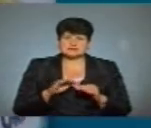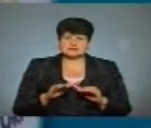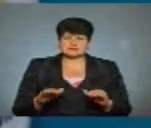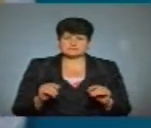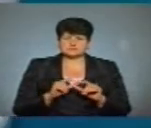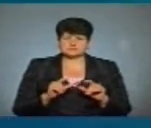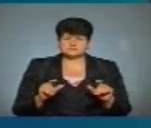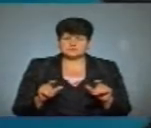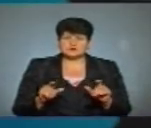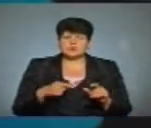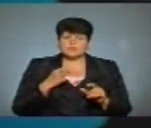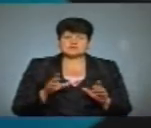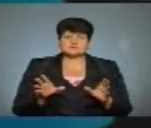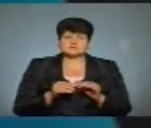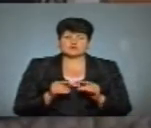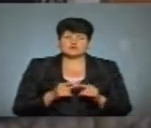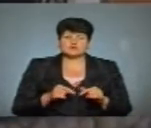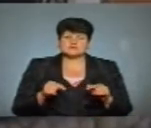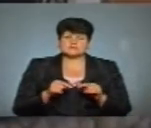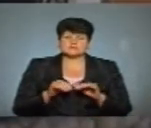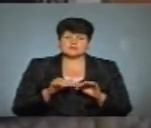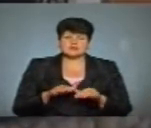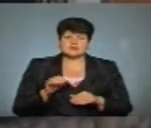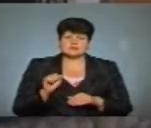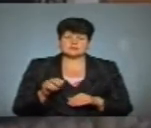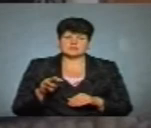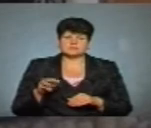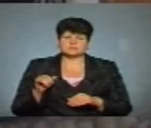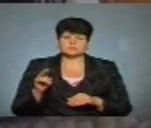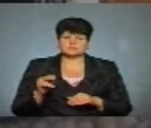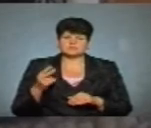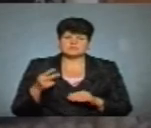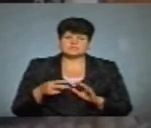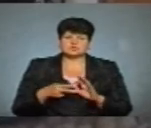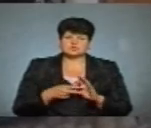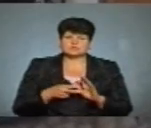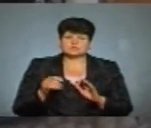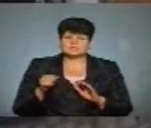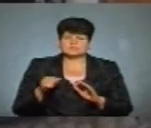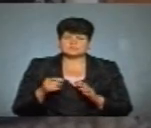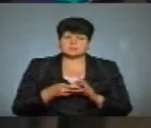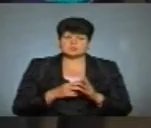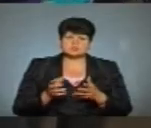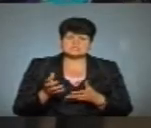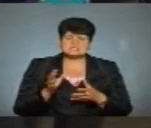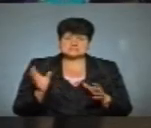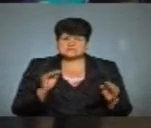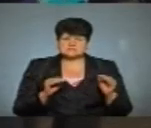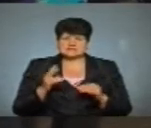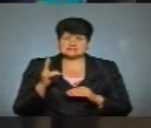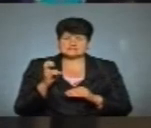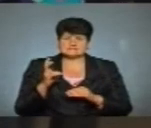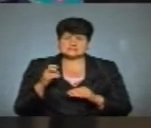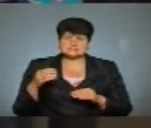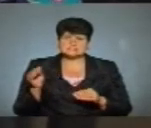За словами співорганізаторки акції «Шкільний портфелик» Аліни Муц, до 27 серпня планують зібрати 200 таких комплектів і вручити їх дітям